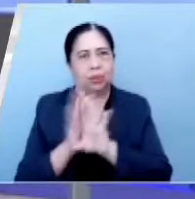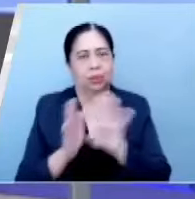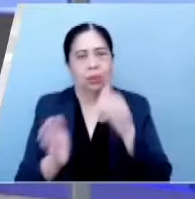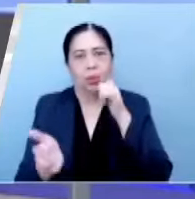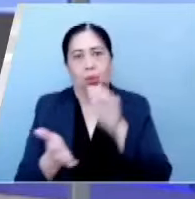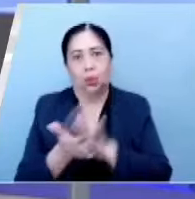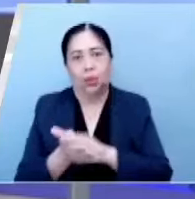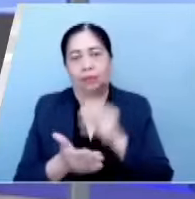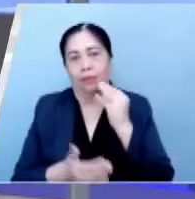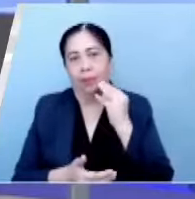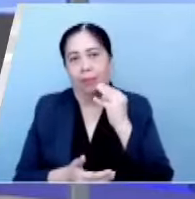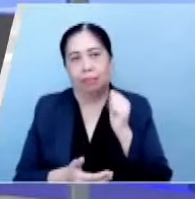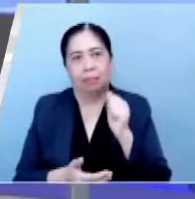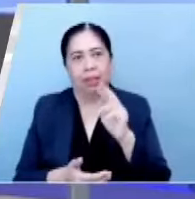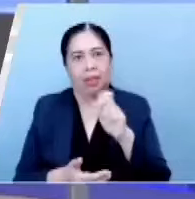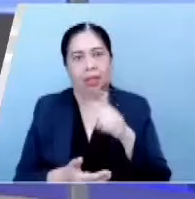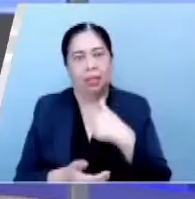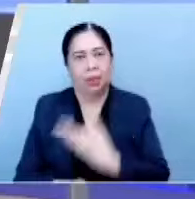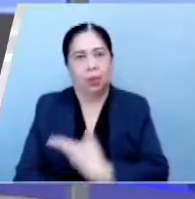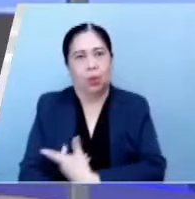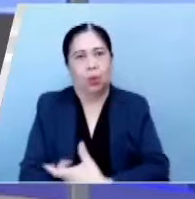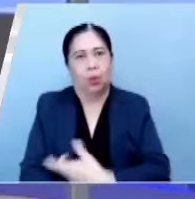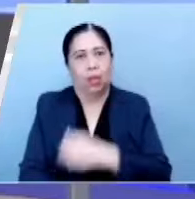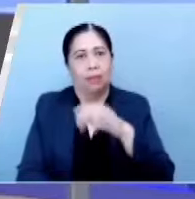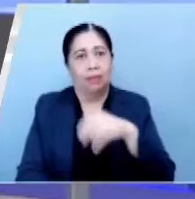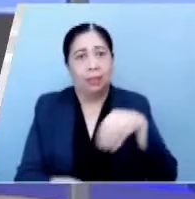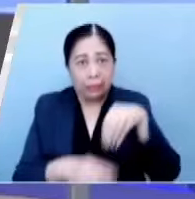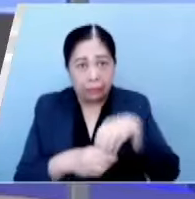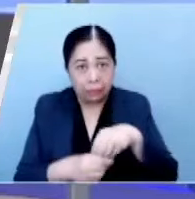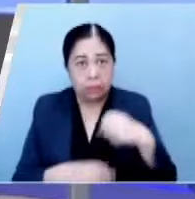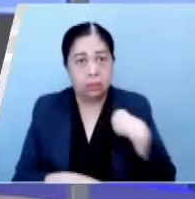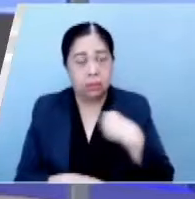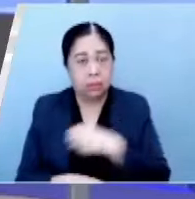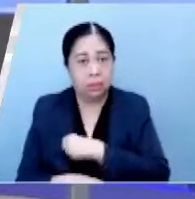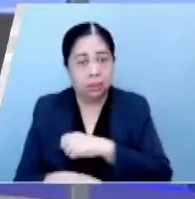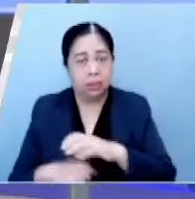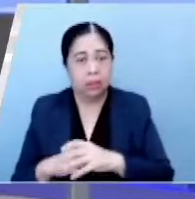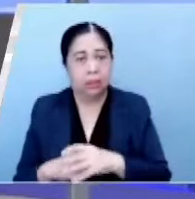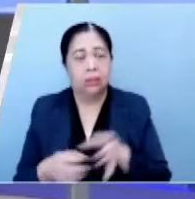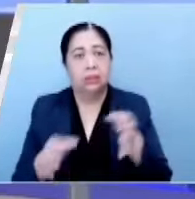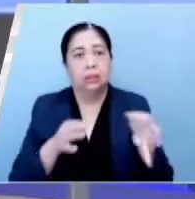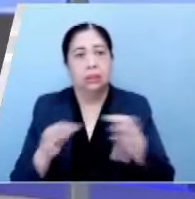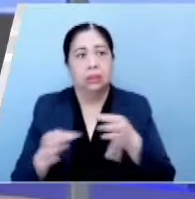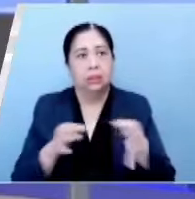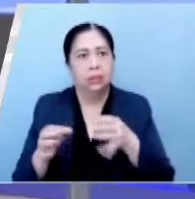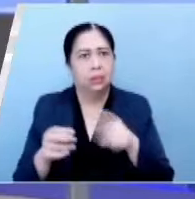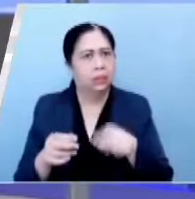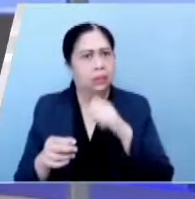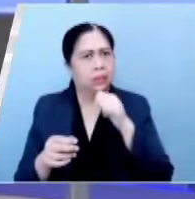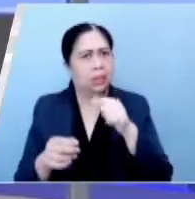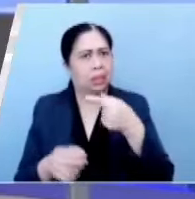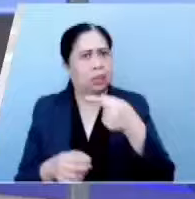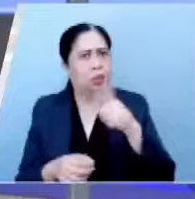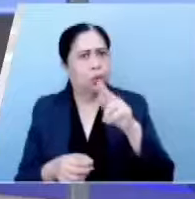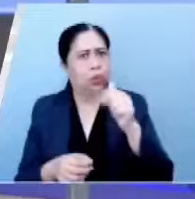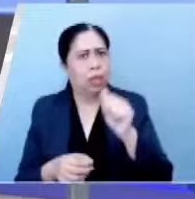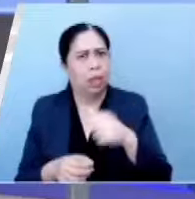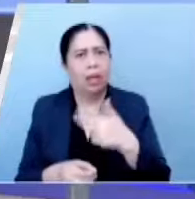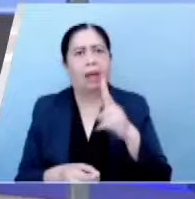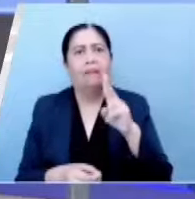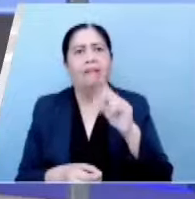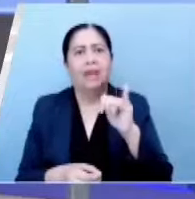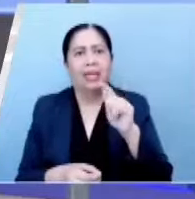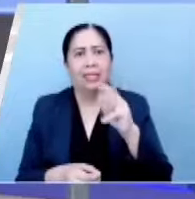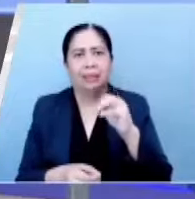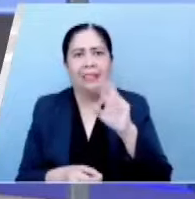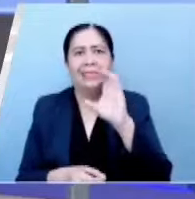na nagpapa-IV drip sa loob ng Senado. Paglilinaw naman ni Mariel, hindi glutathione kundi vitamin C ang kanyang